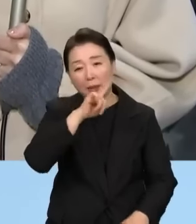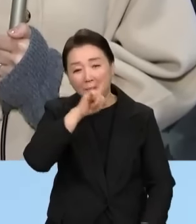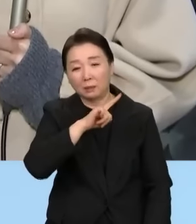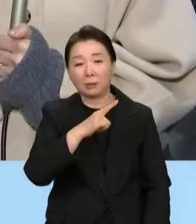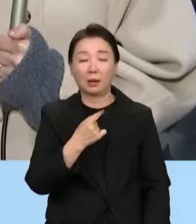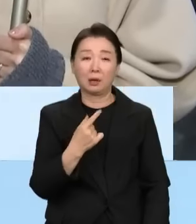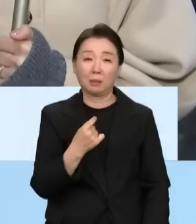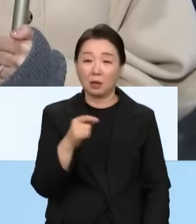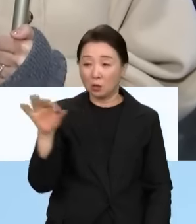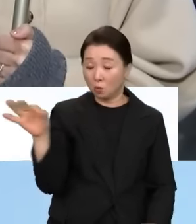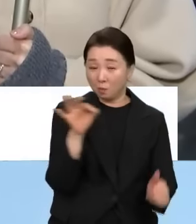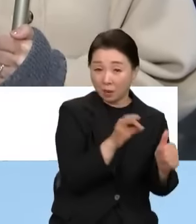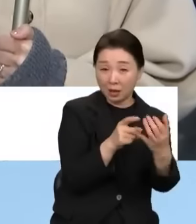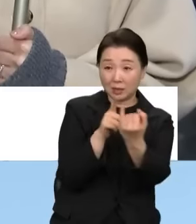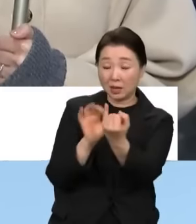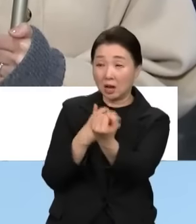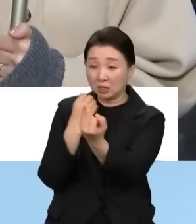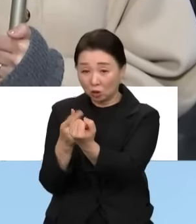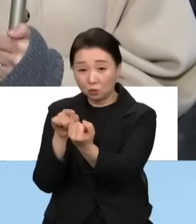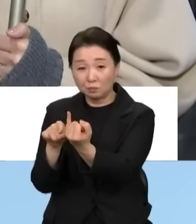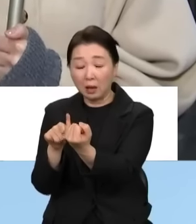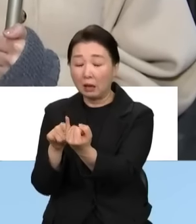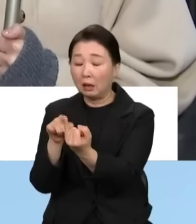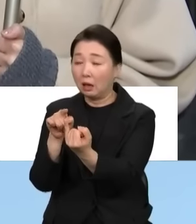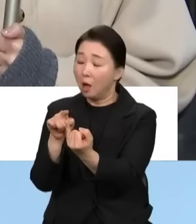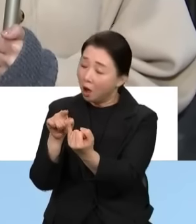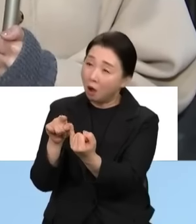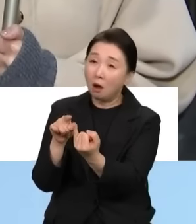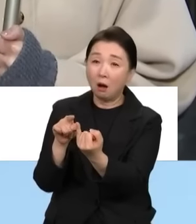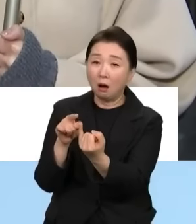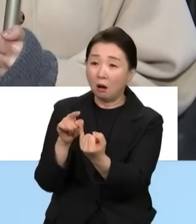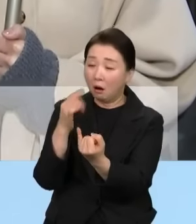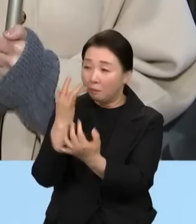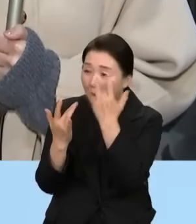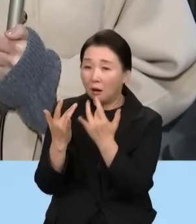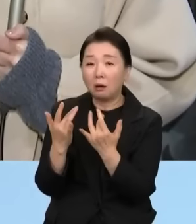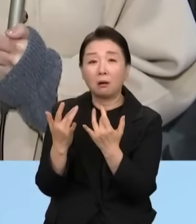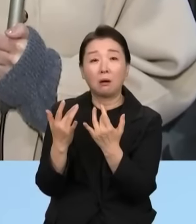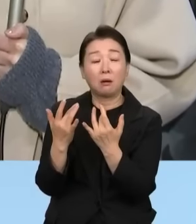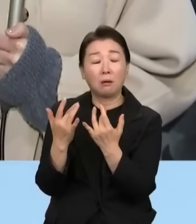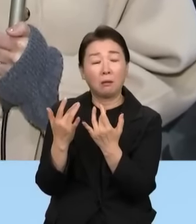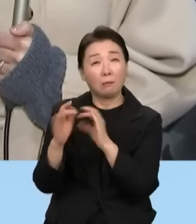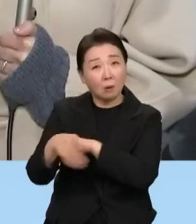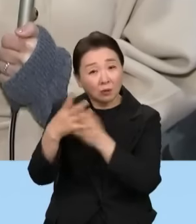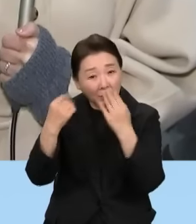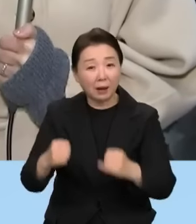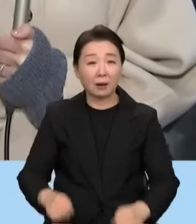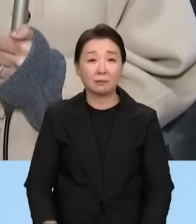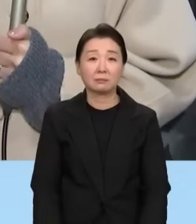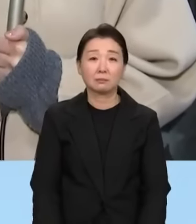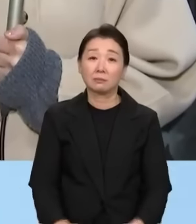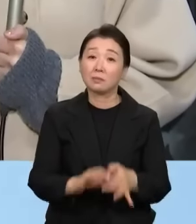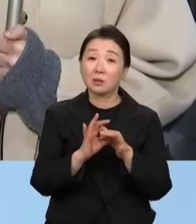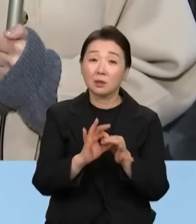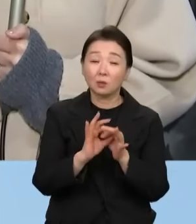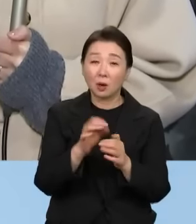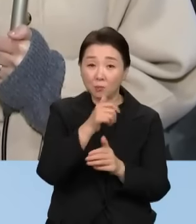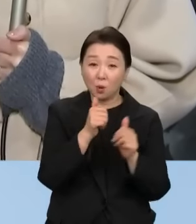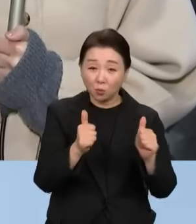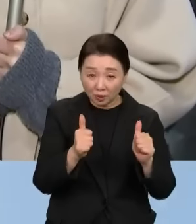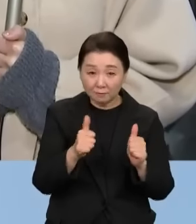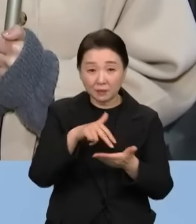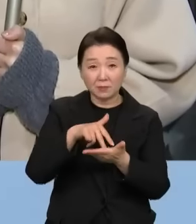돈을 받았다는 강혜경 씨의 진술에 허점이 굉장히 많다. 이런 내용이 담긴 걸로 알려졌는데요. 아, 이 관련해서는 변호인의 얘기